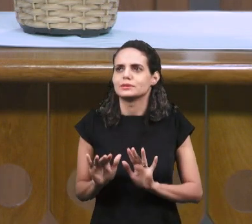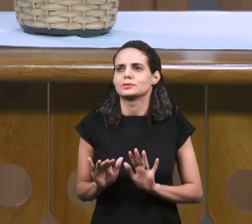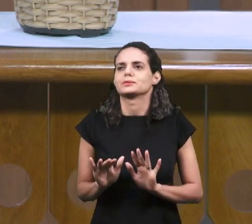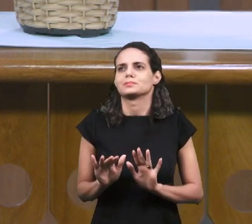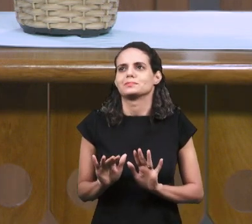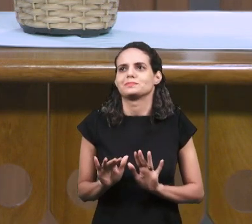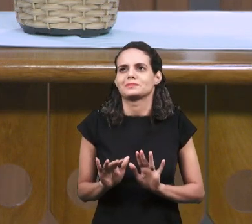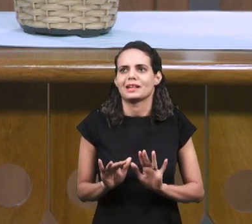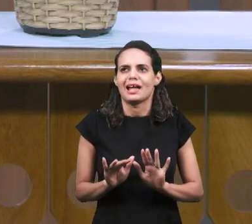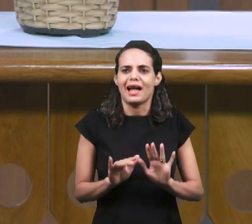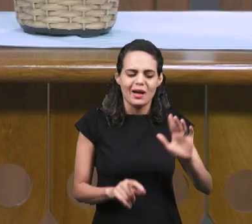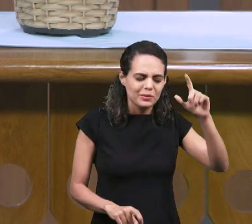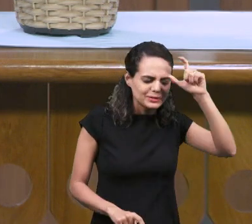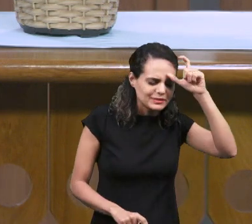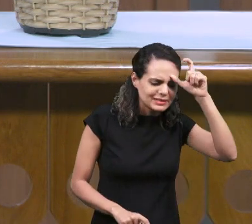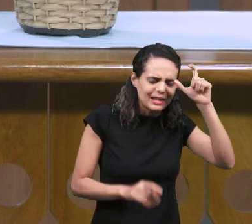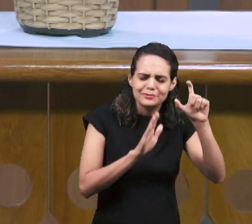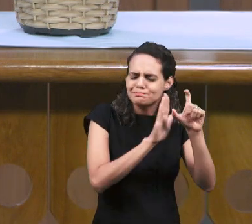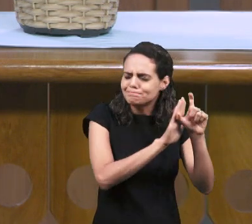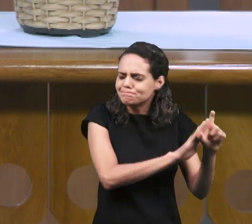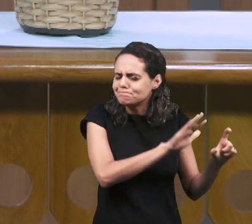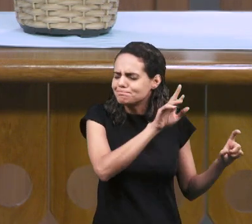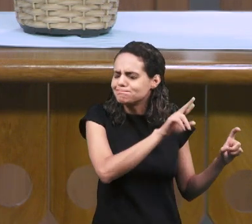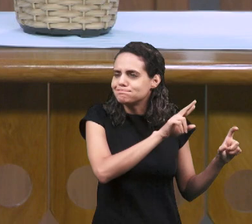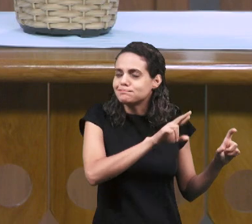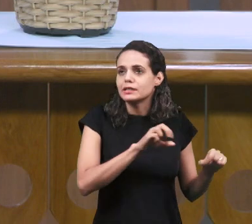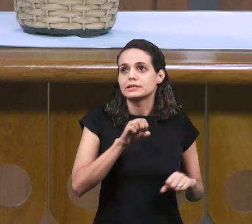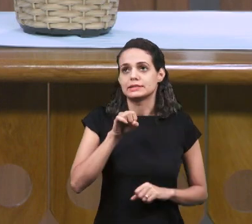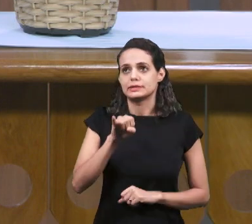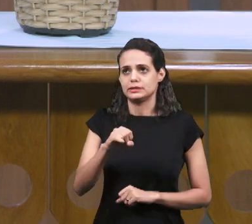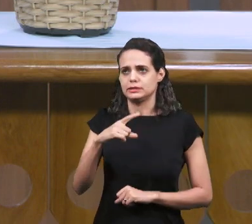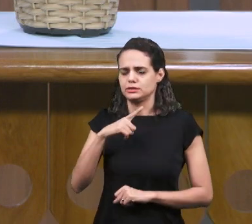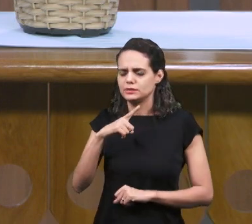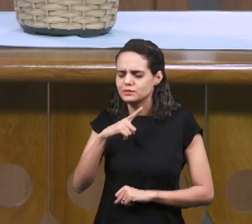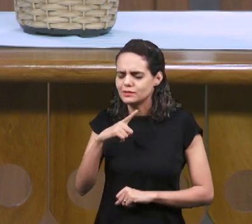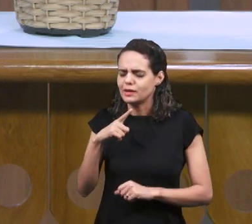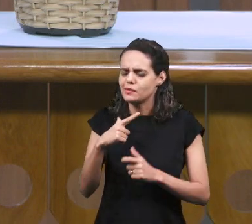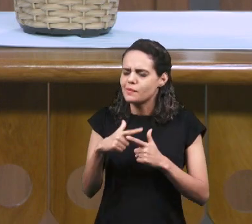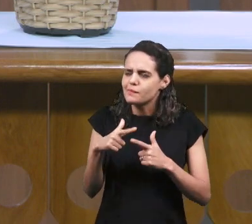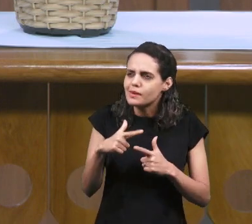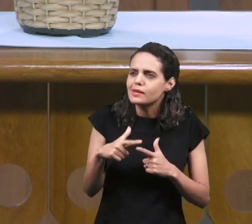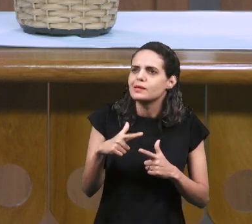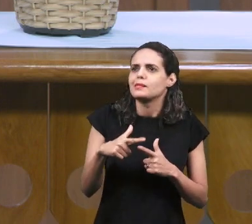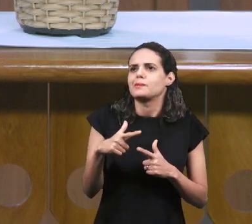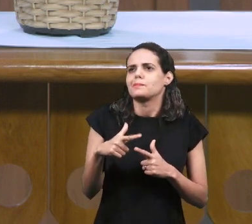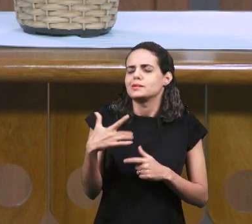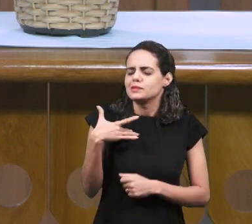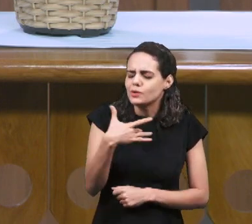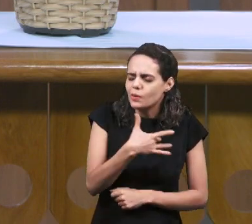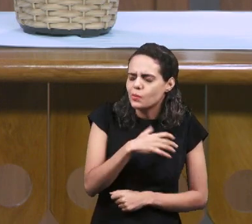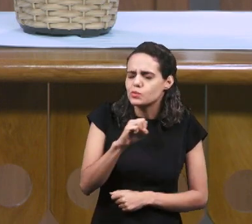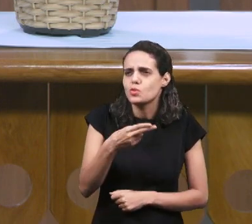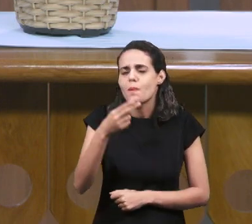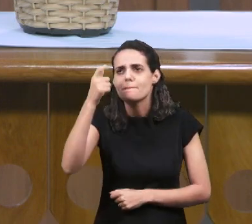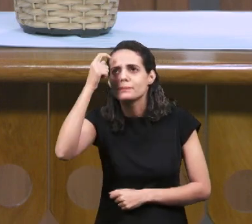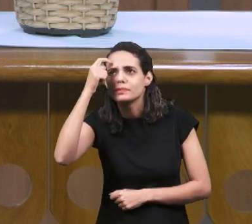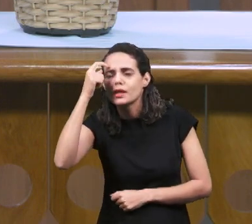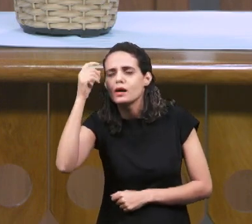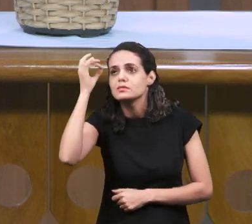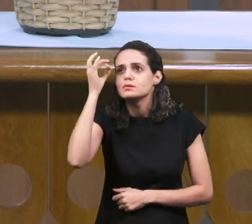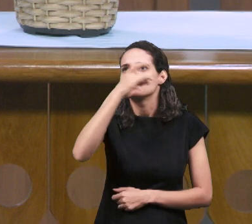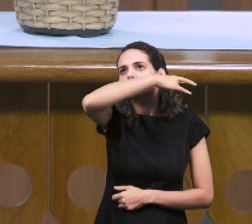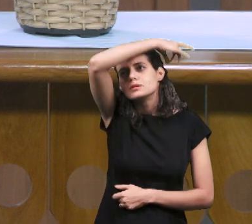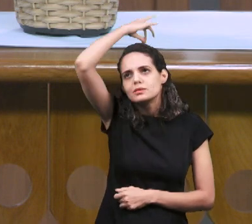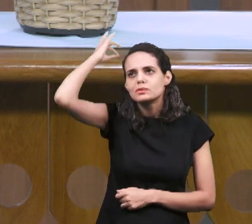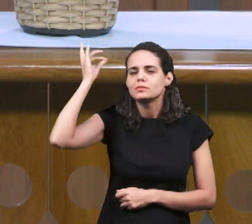l'adversaire, de n'importe quel problème de santé physique ou spirituel, mental, que